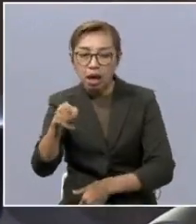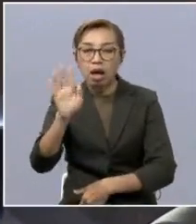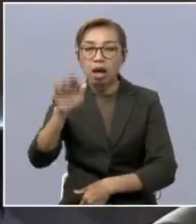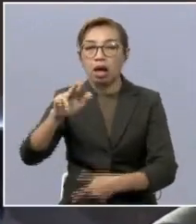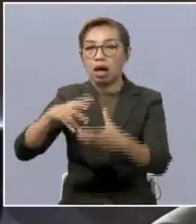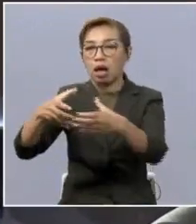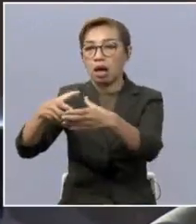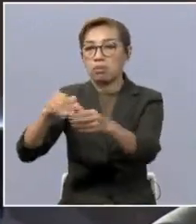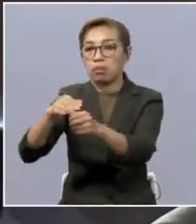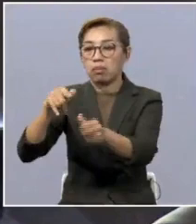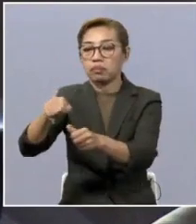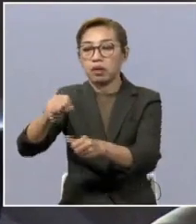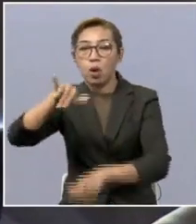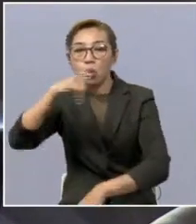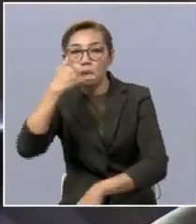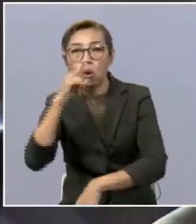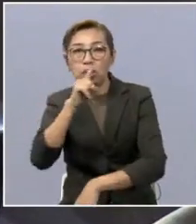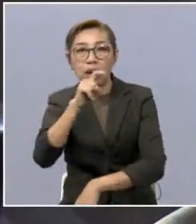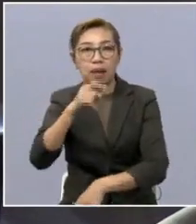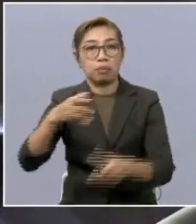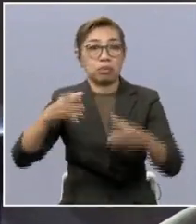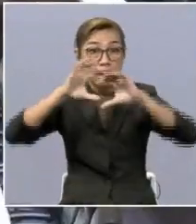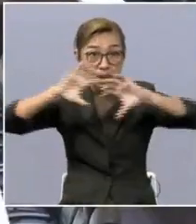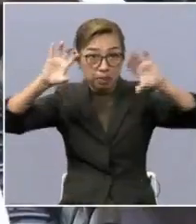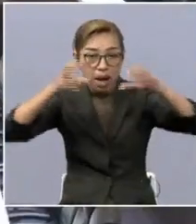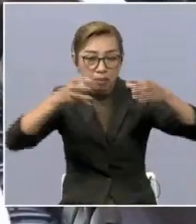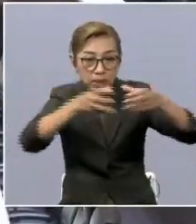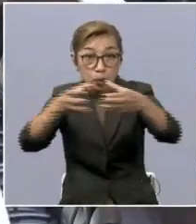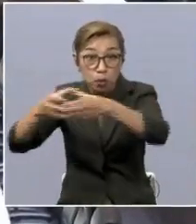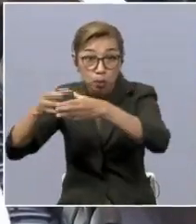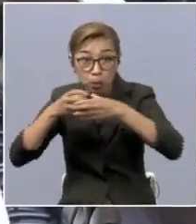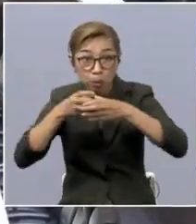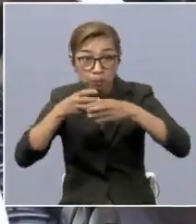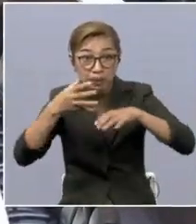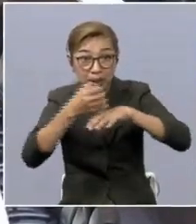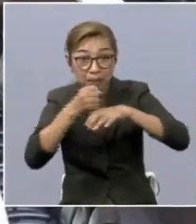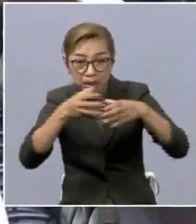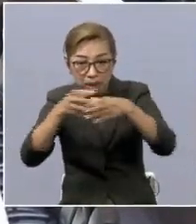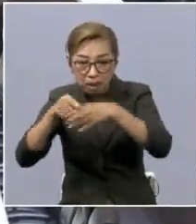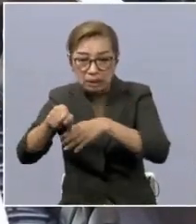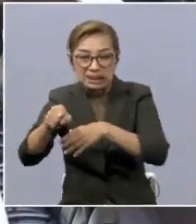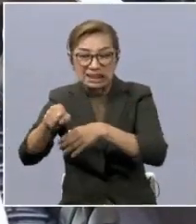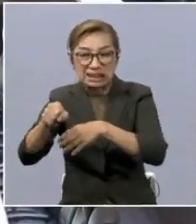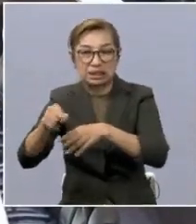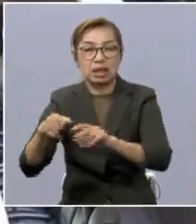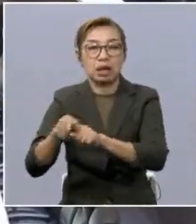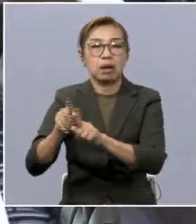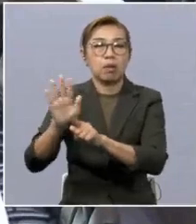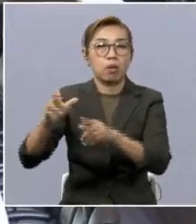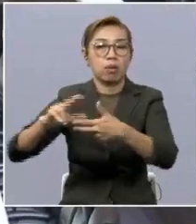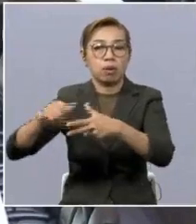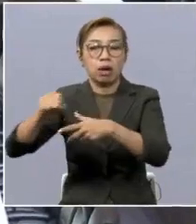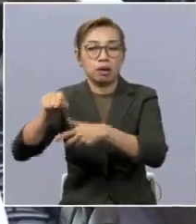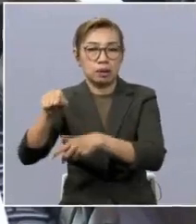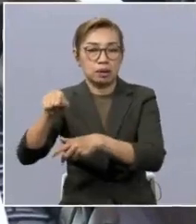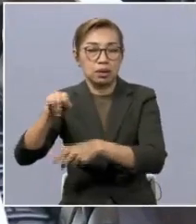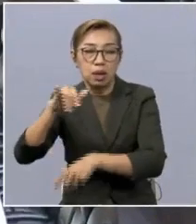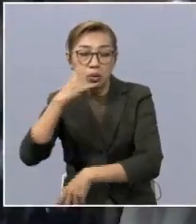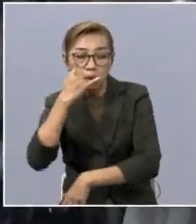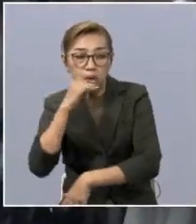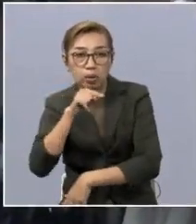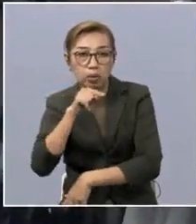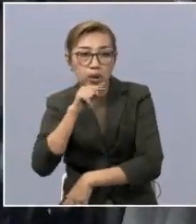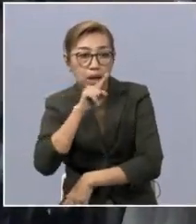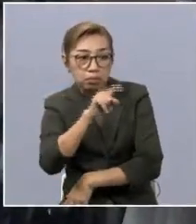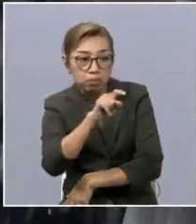พท์หาแกนนำพรรคร่วมรัฐบาลต่างๆเพื่อล็อบบี้ไม่ให้เซ็นชื่อเข้าประชุมสภาช่วงการอภิปรายเพื่อทำให้